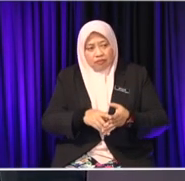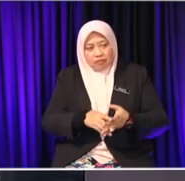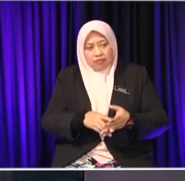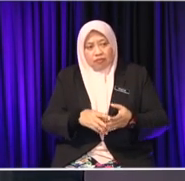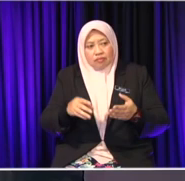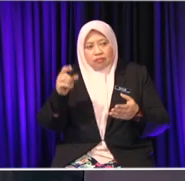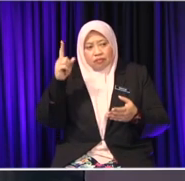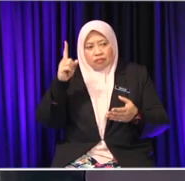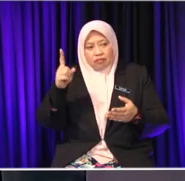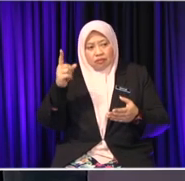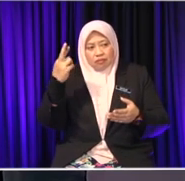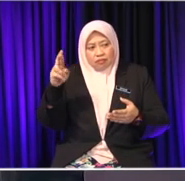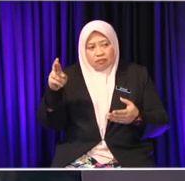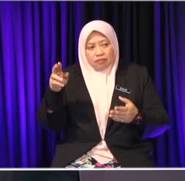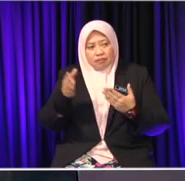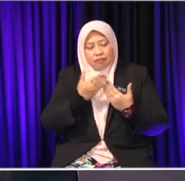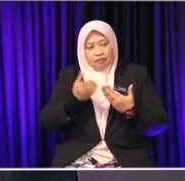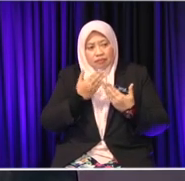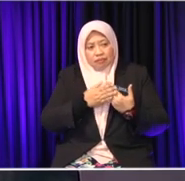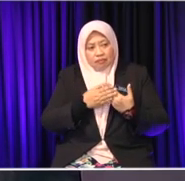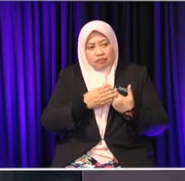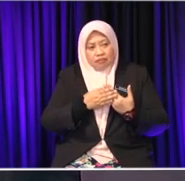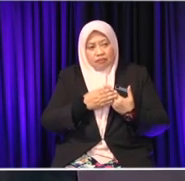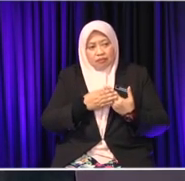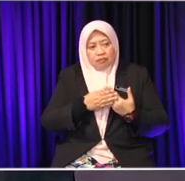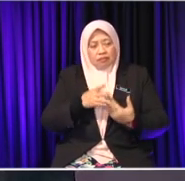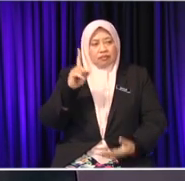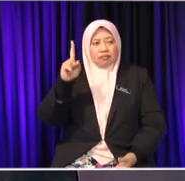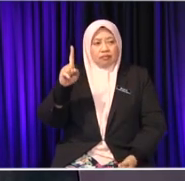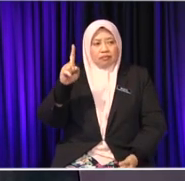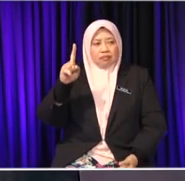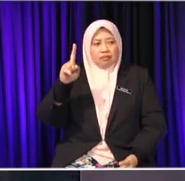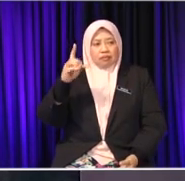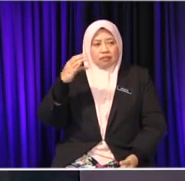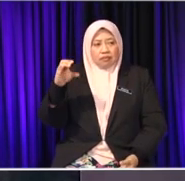1000 yang pertama 196 20% ikut